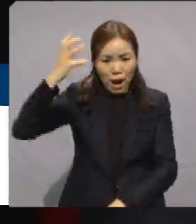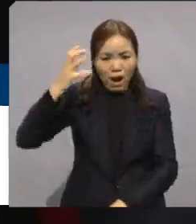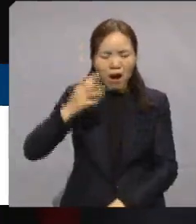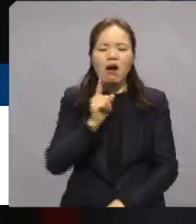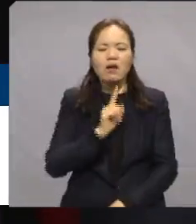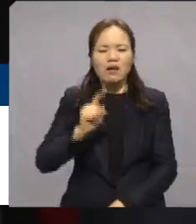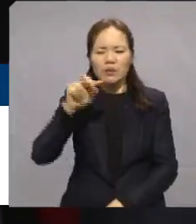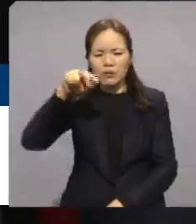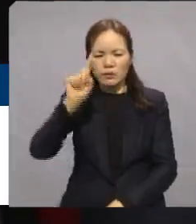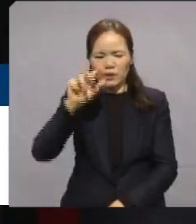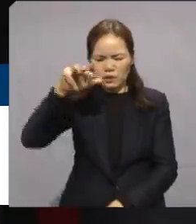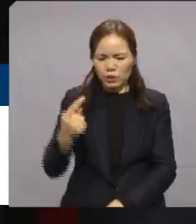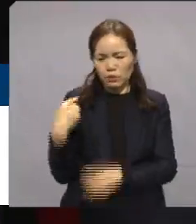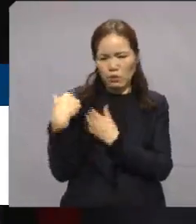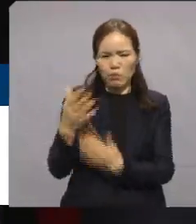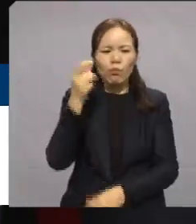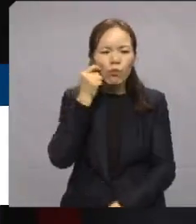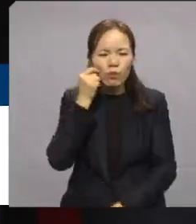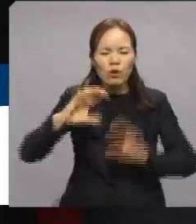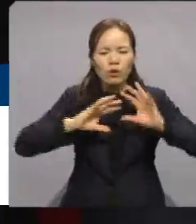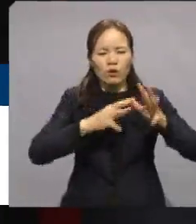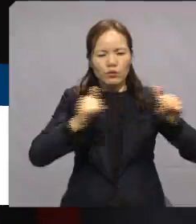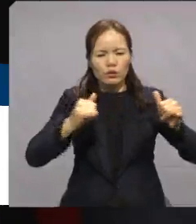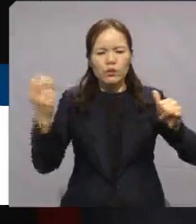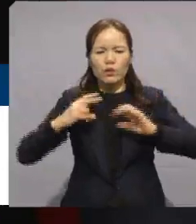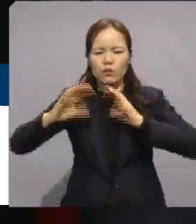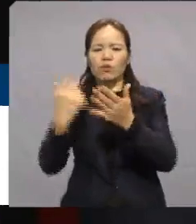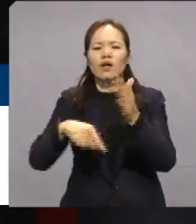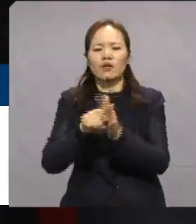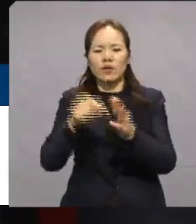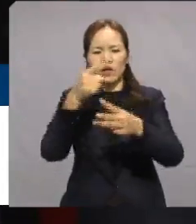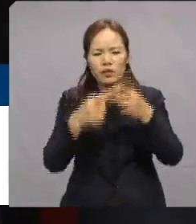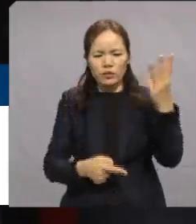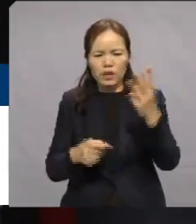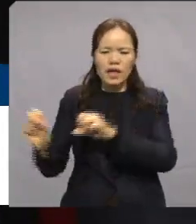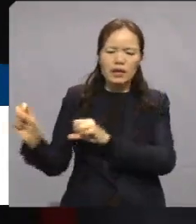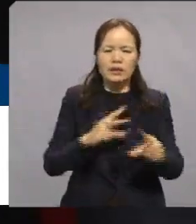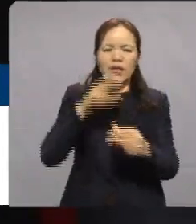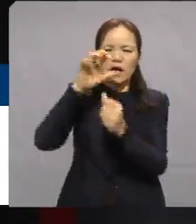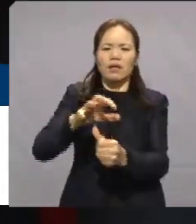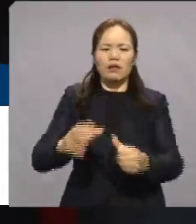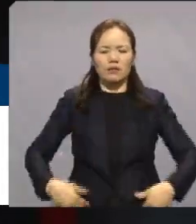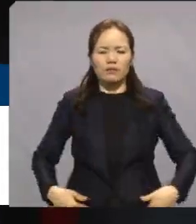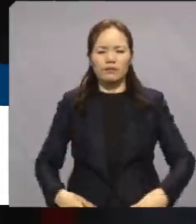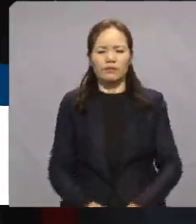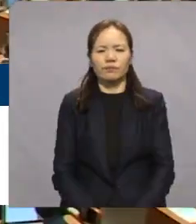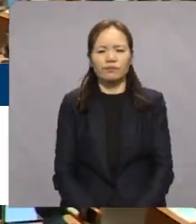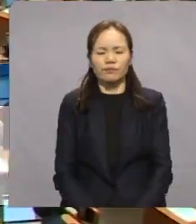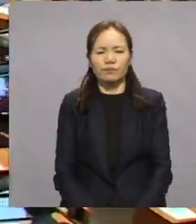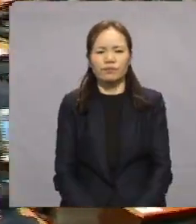1초도 시할 수 없다 국민과 국가를 위해 윤성을 즉